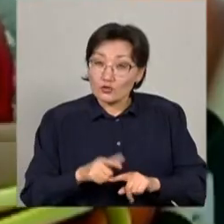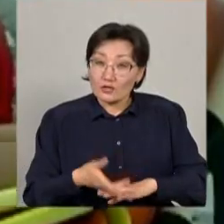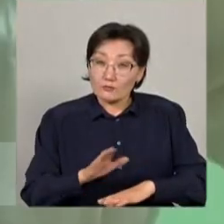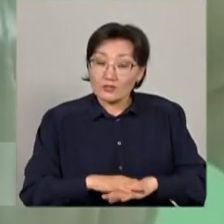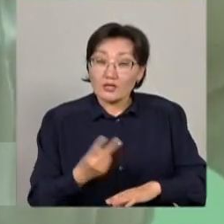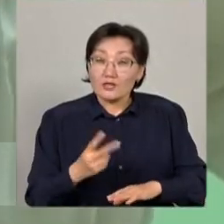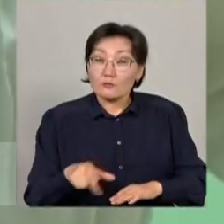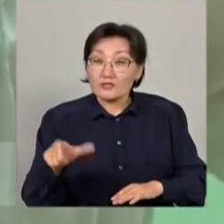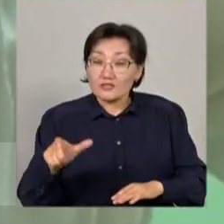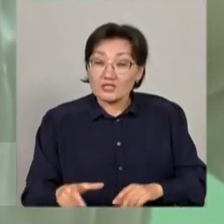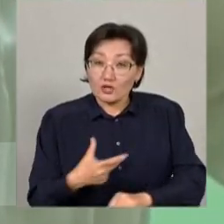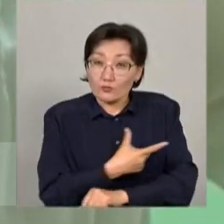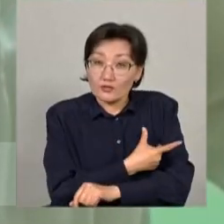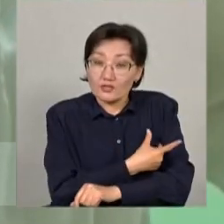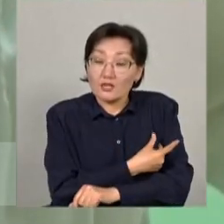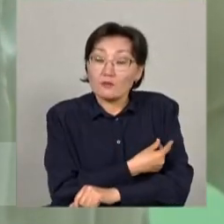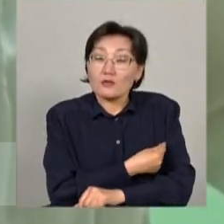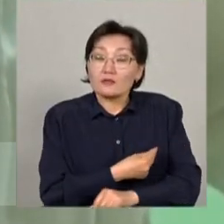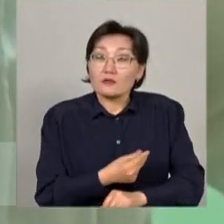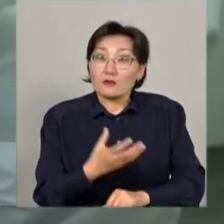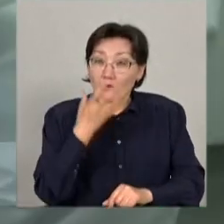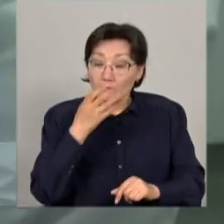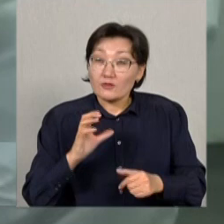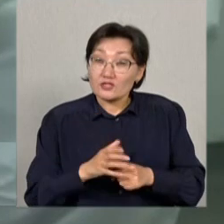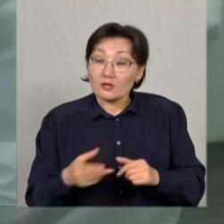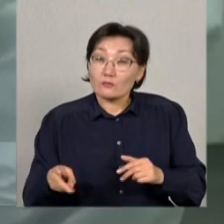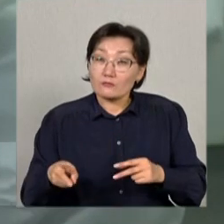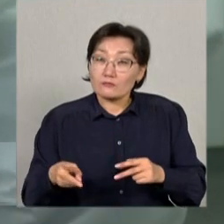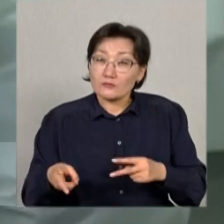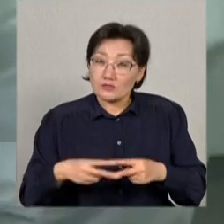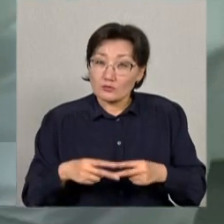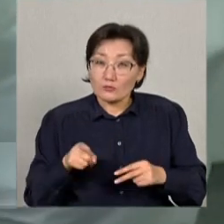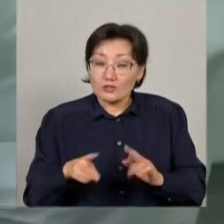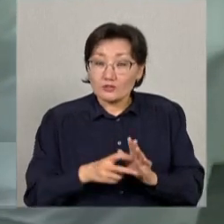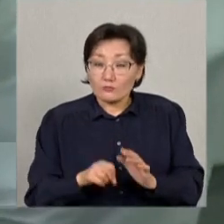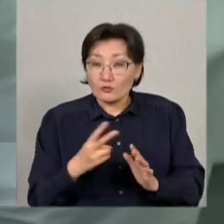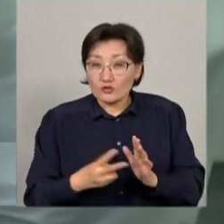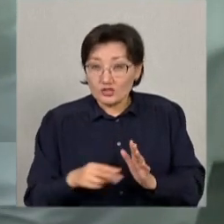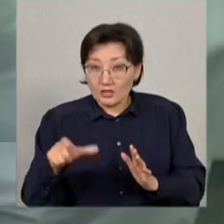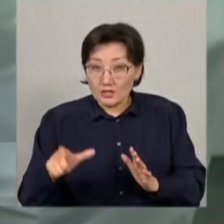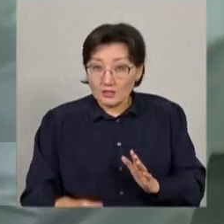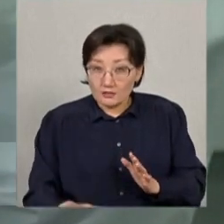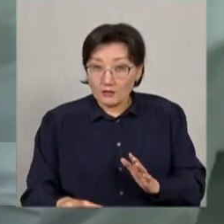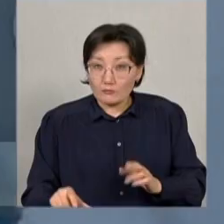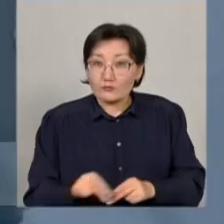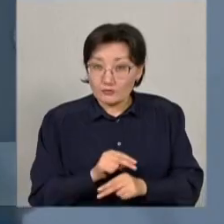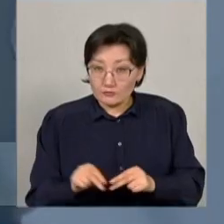2 науқас өкпені жасанды желдету аппаратына қосылған. Ал сырқаттанған 1717 адам оңалып келеді.